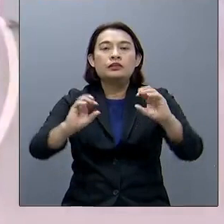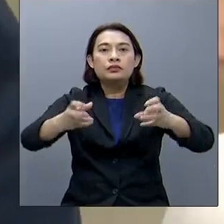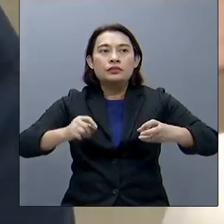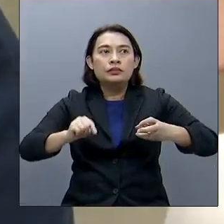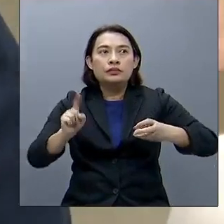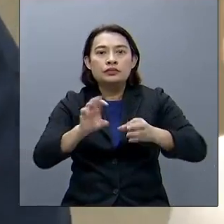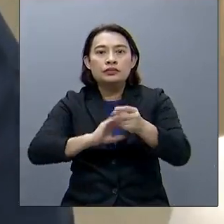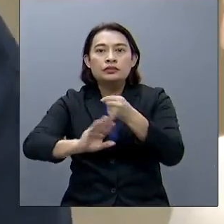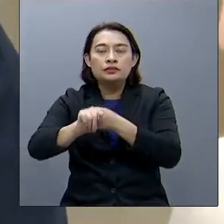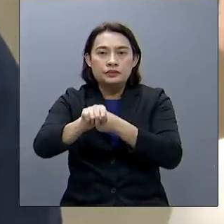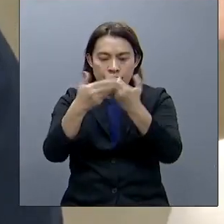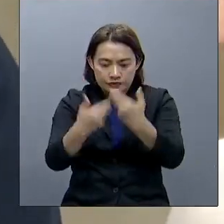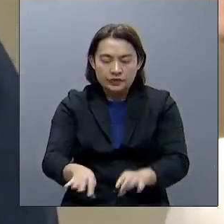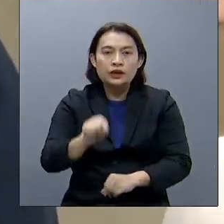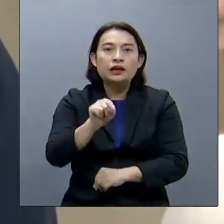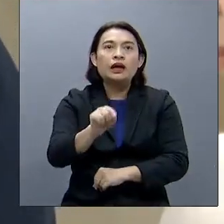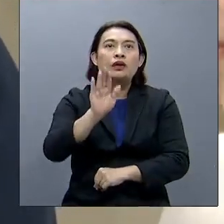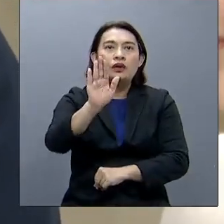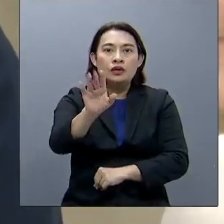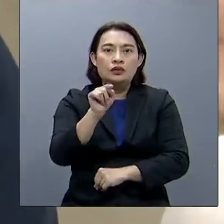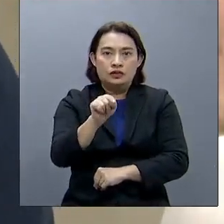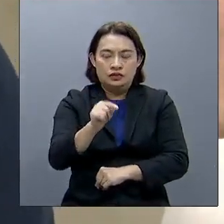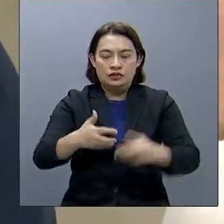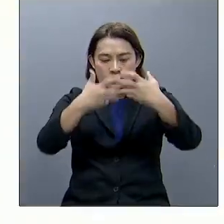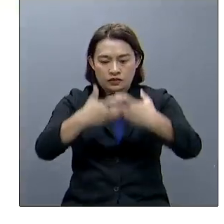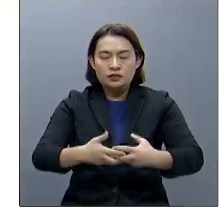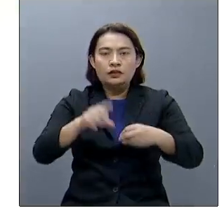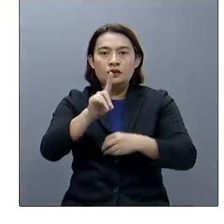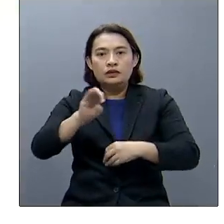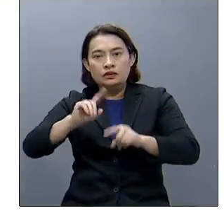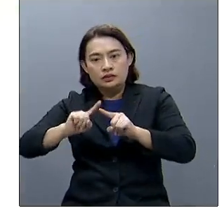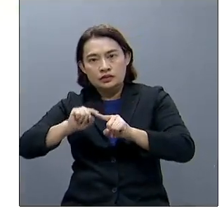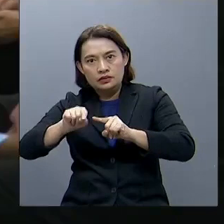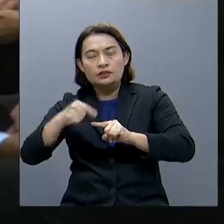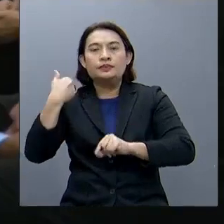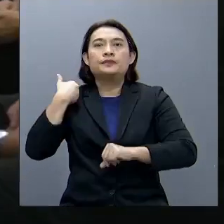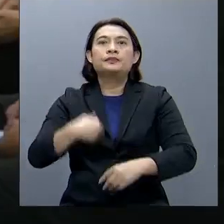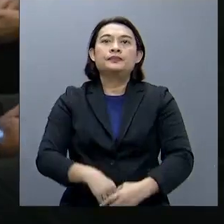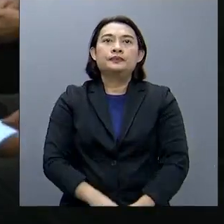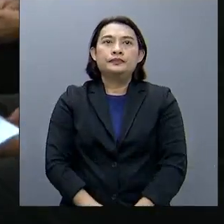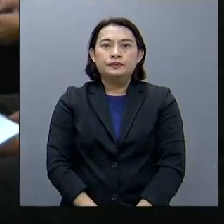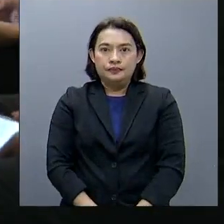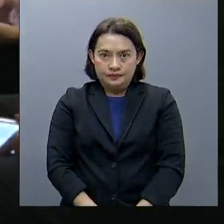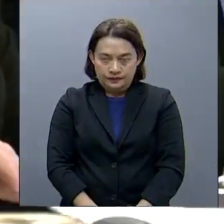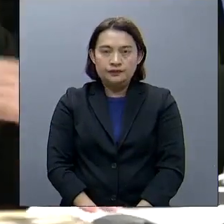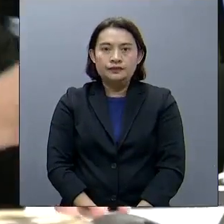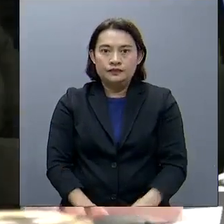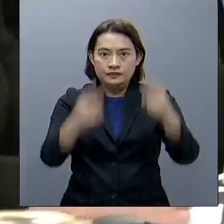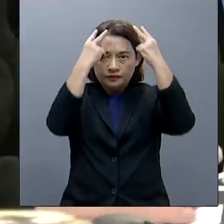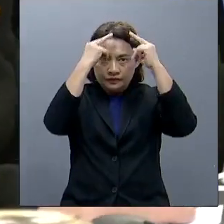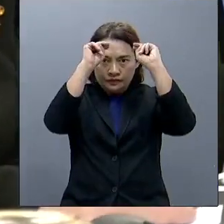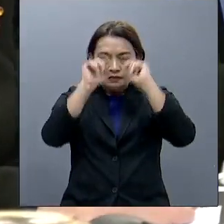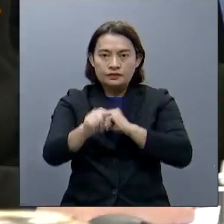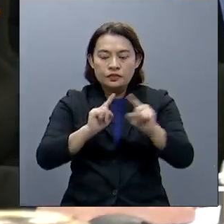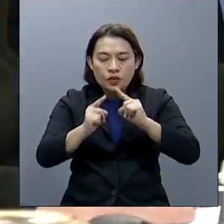าอุตสาหกรรมอิเล็กทรอนิกส์ตลอดจนอุตสาหกรรมดิจิตอลและสร้างสรรค์ค่ะหลังจากนั้นนะคะนายกรัฐมนตรีได้ห